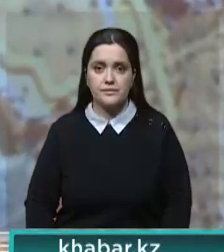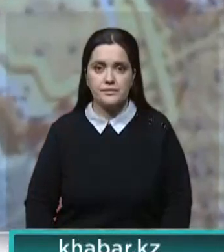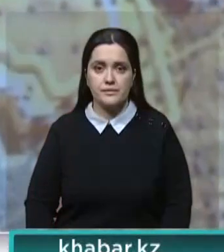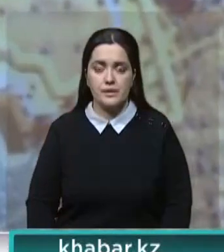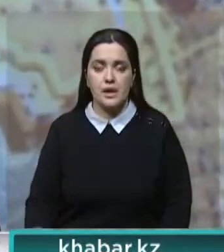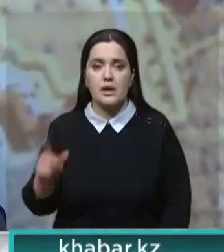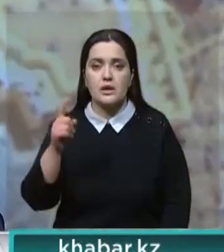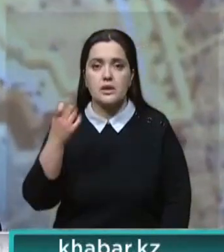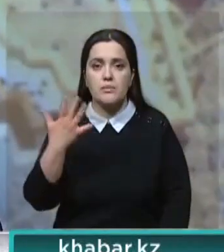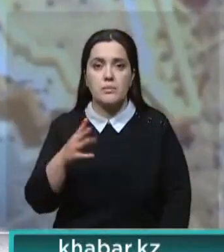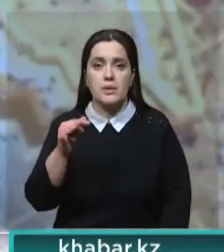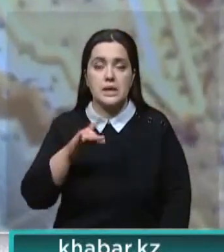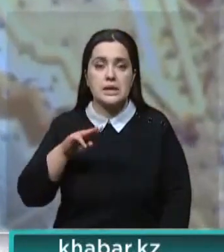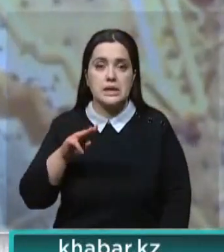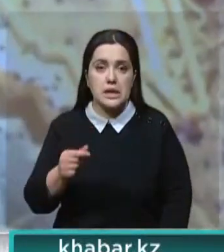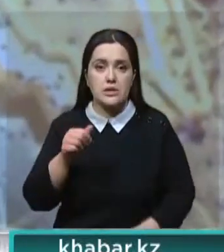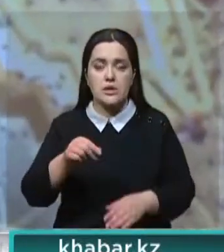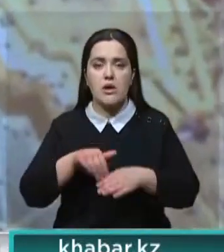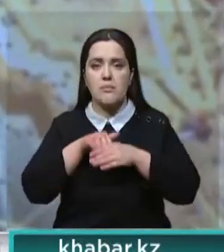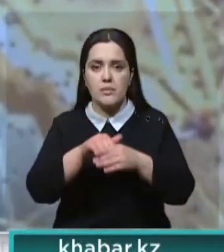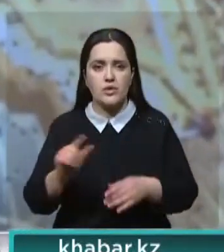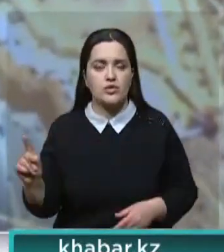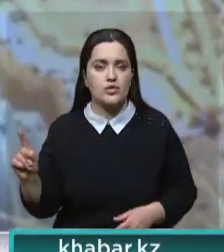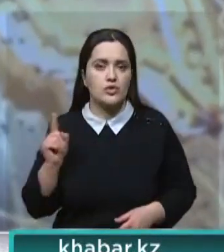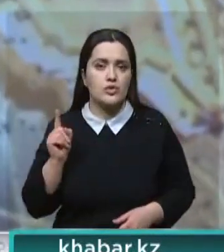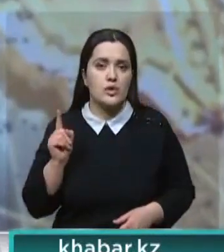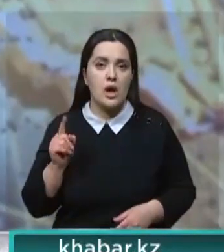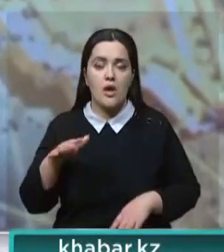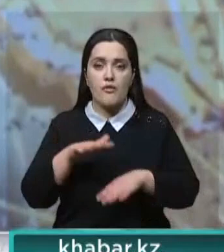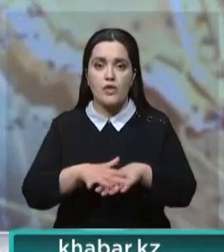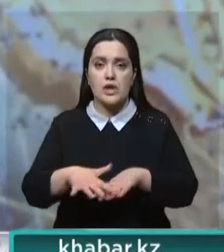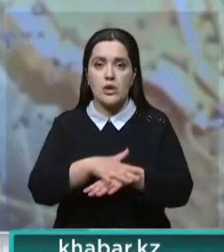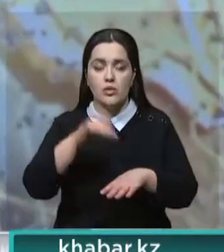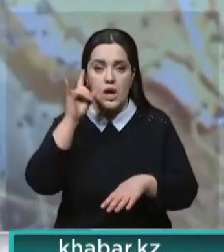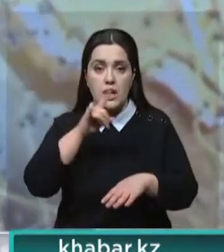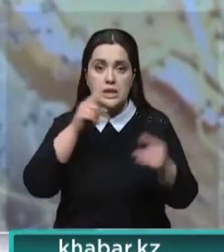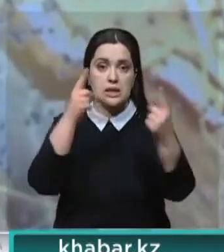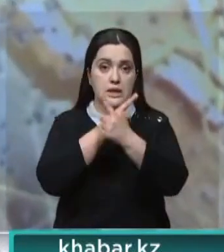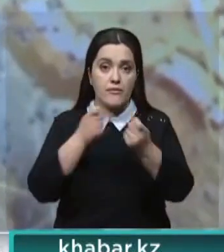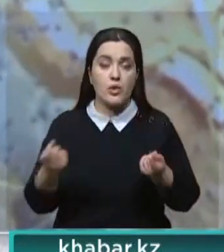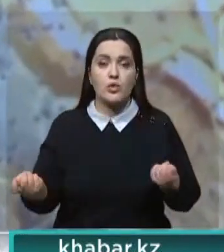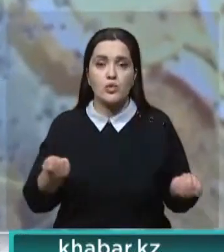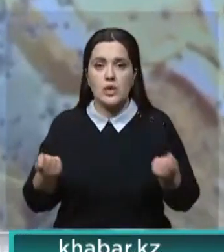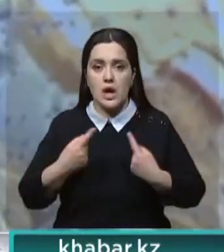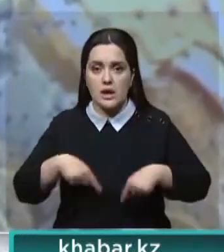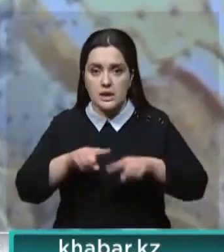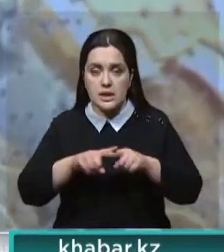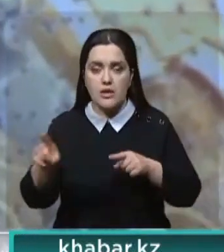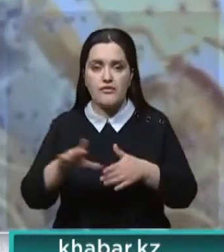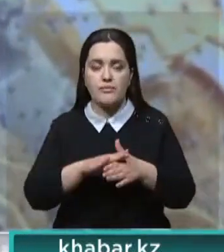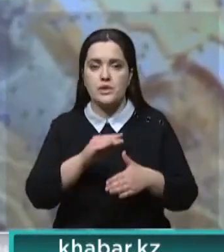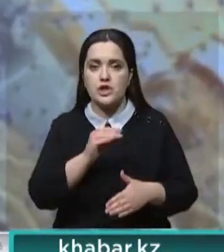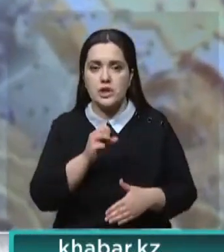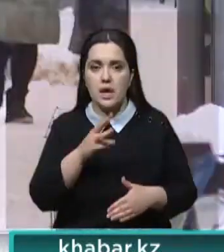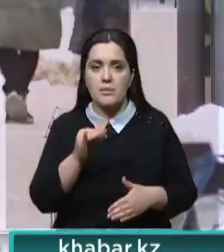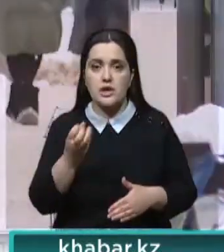Около 150 миллиардов тенге поступлений ожидают фонд народу Казахстана. Об этом накануне заявил руководитель организации Булат Жамишев. Пока же